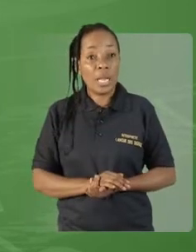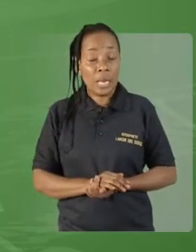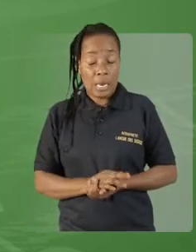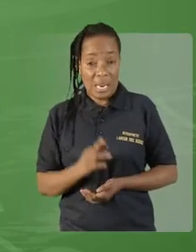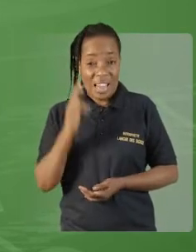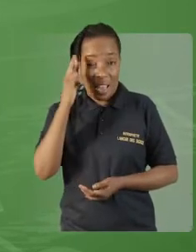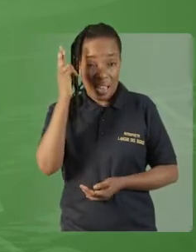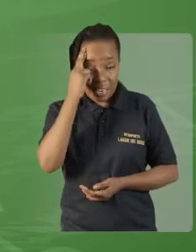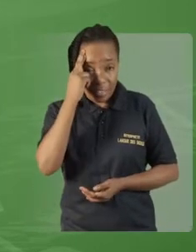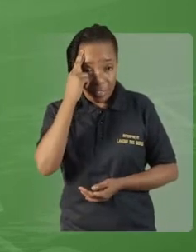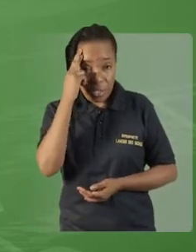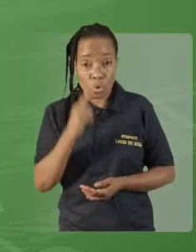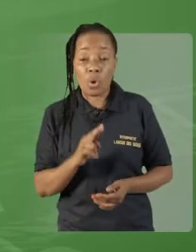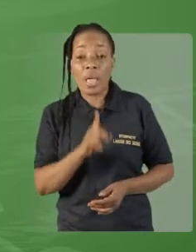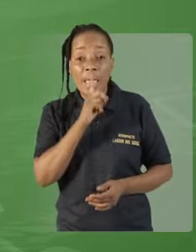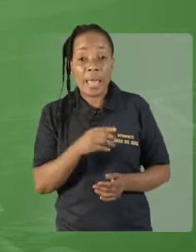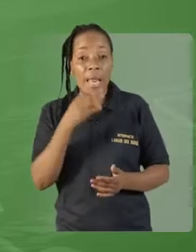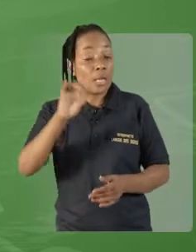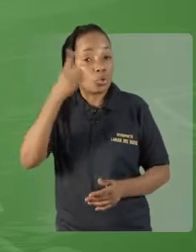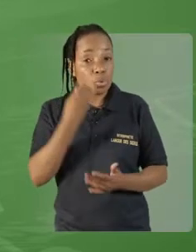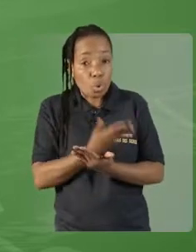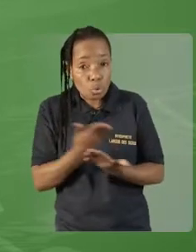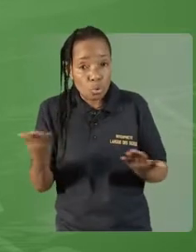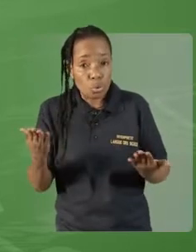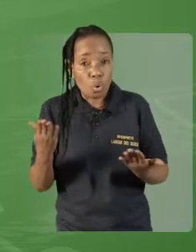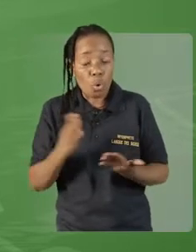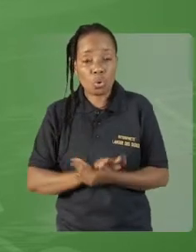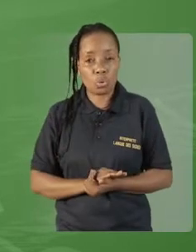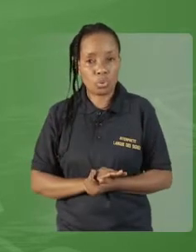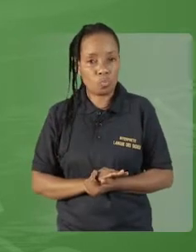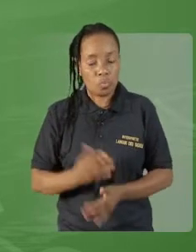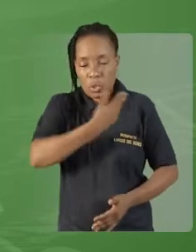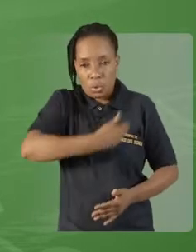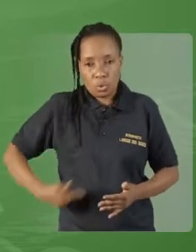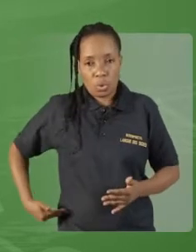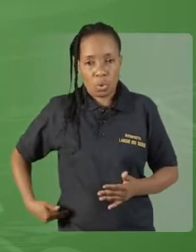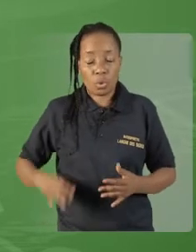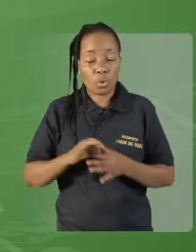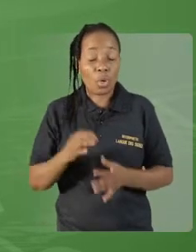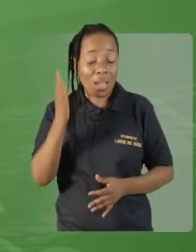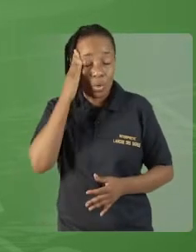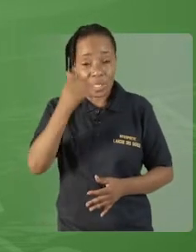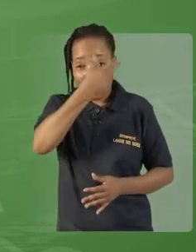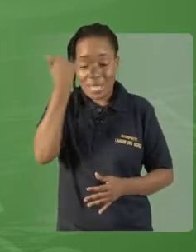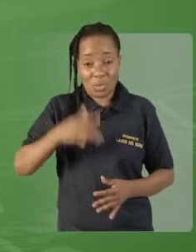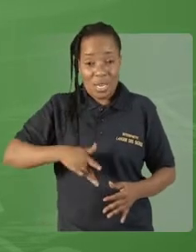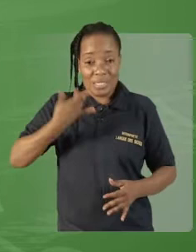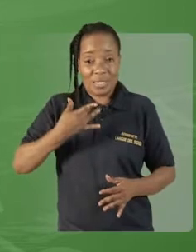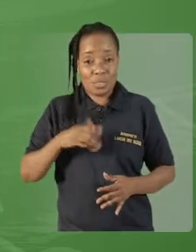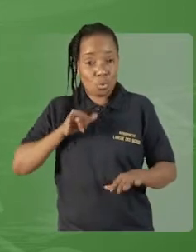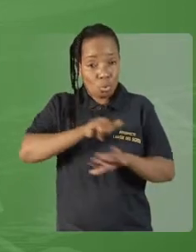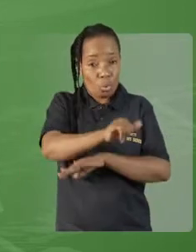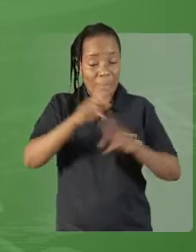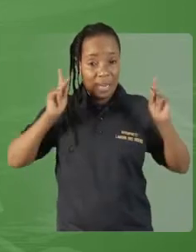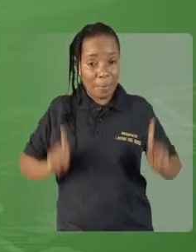seule source crédible de la connaissance, vu que les sens sont trompeurs, le